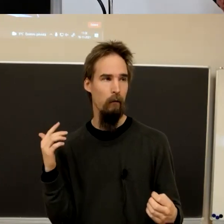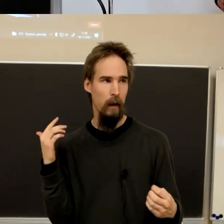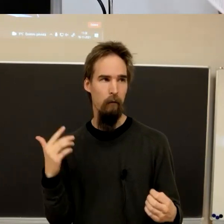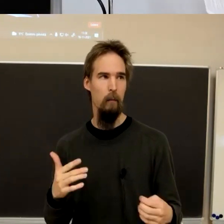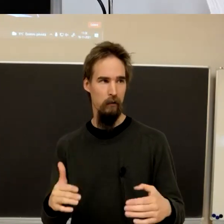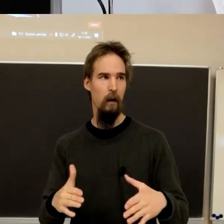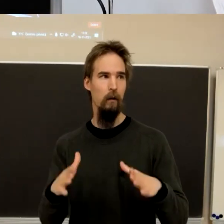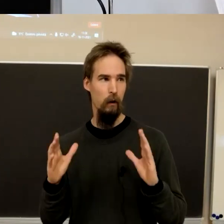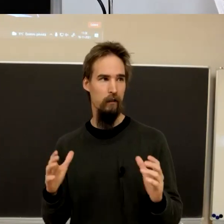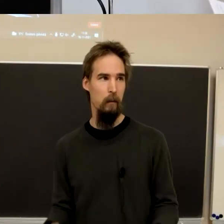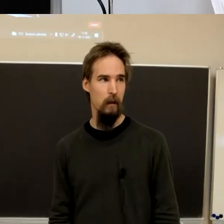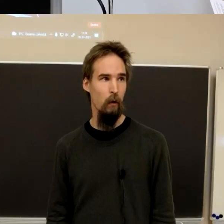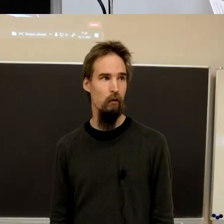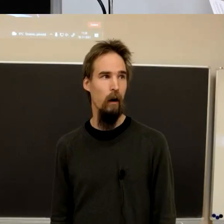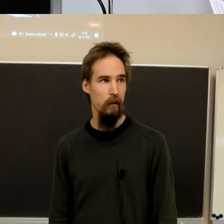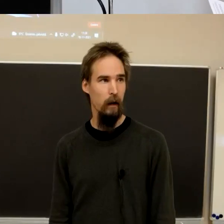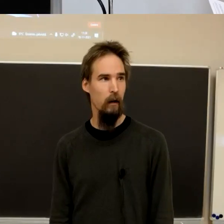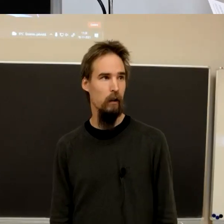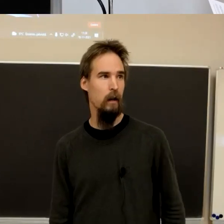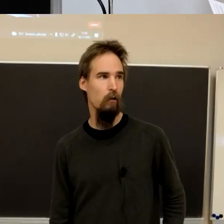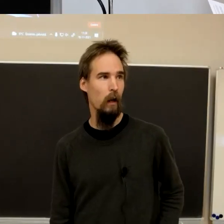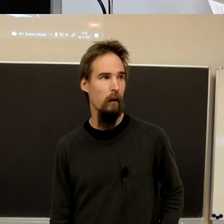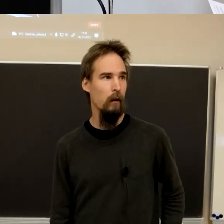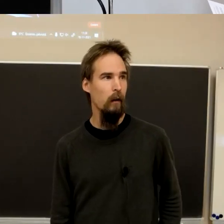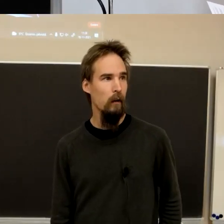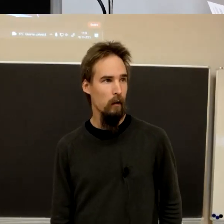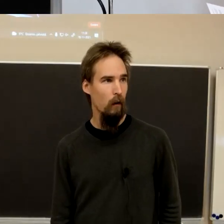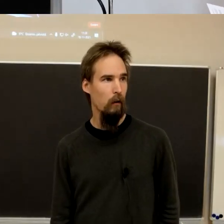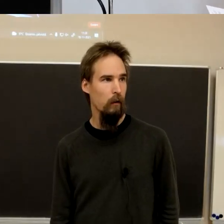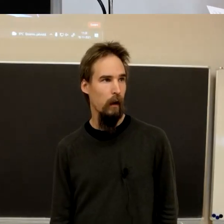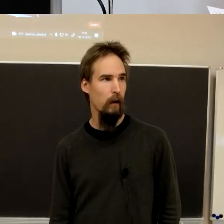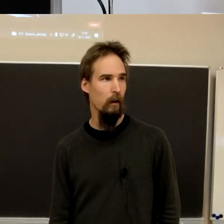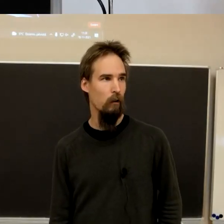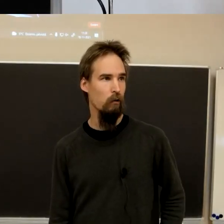kuin ihan varmasti löytyy keissejä, mistä myös vahvistaa egosentrisyyttä. Joo.